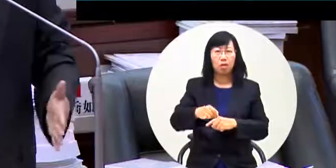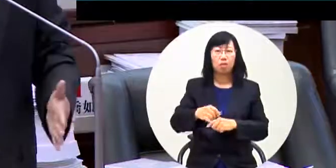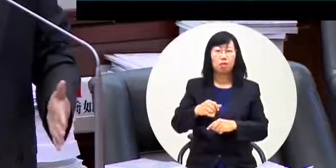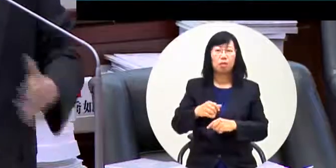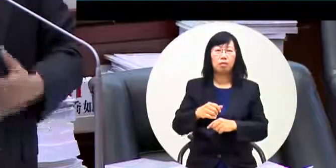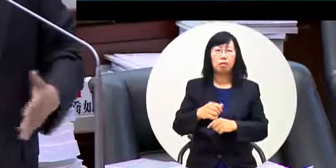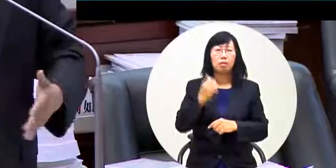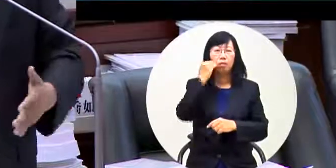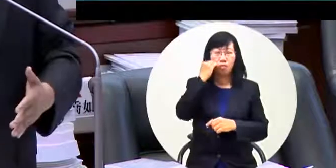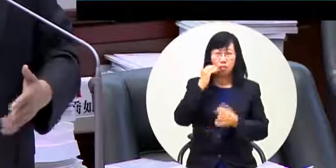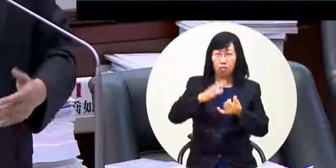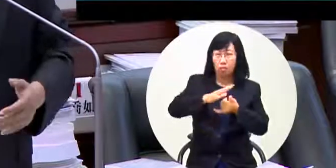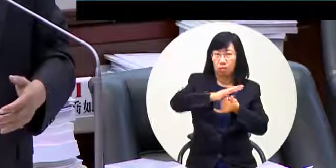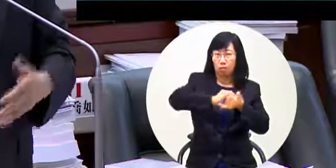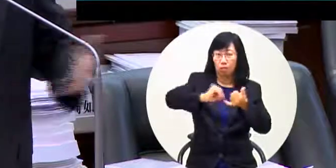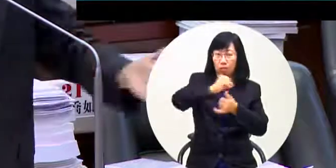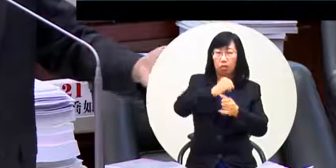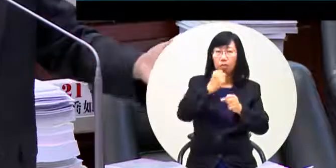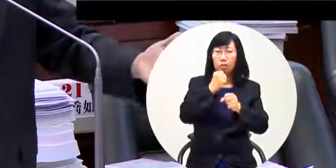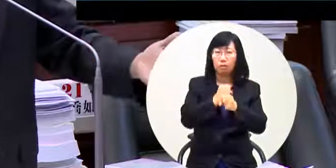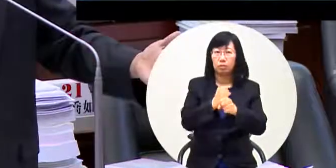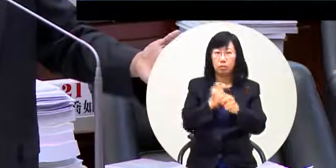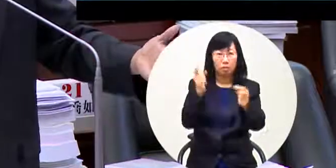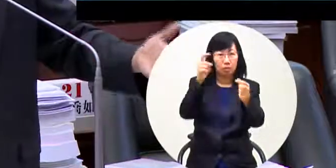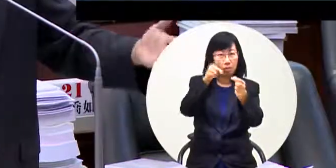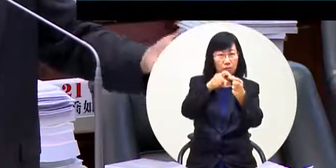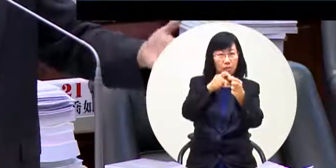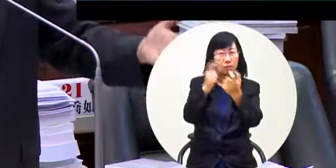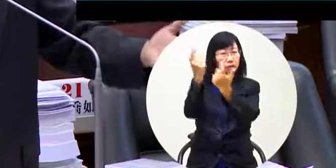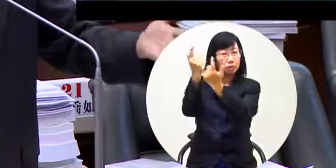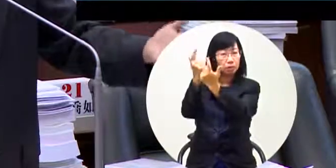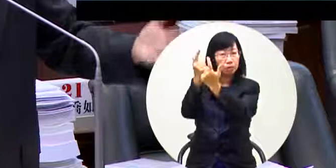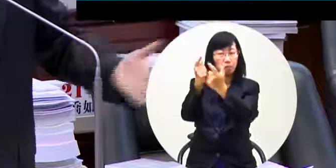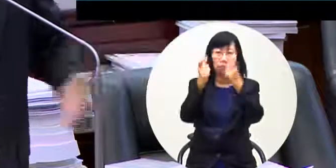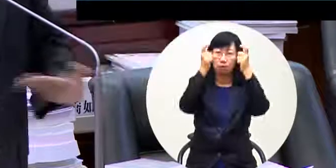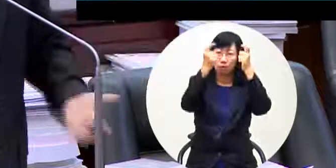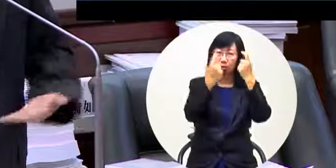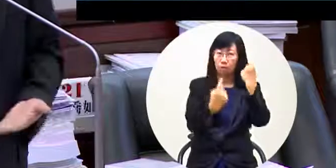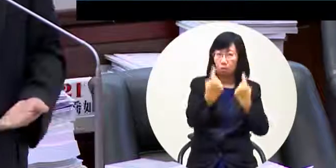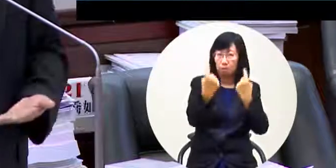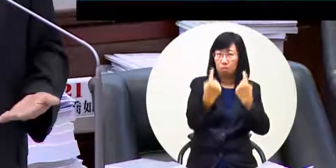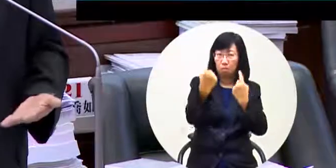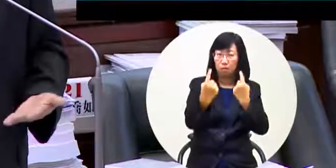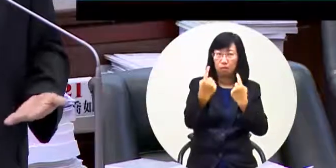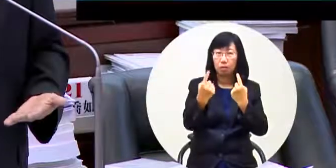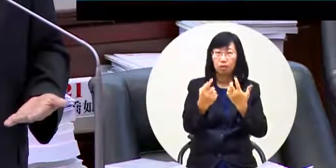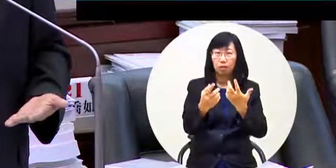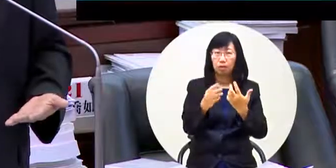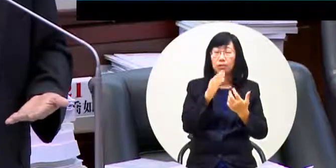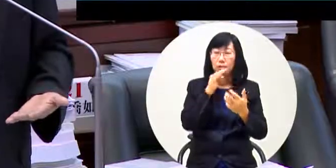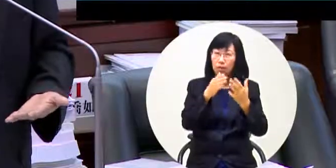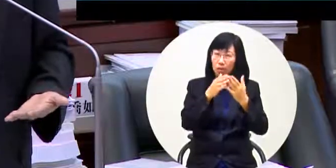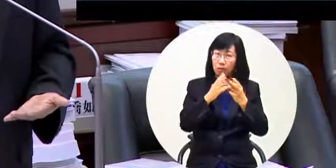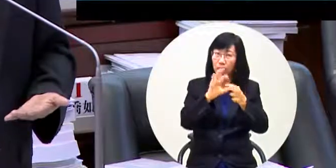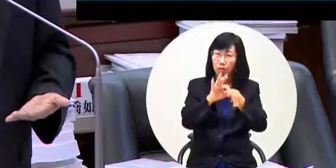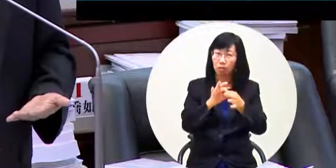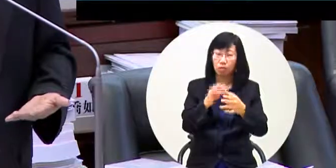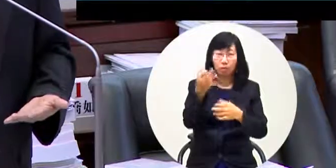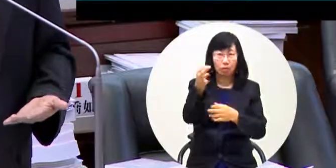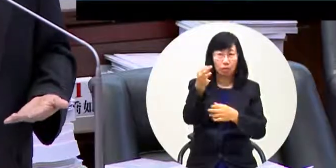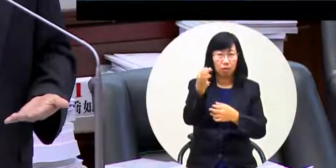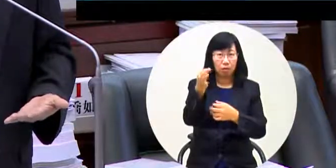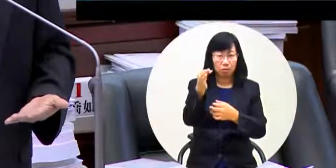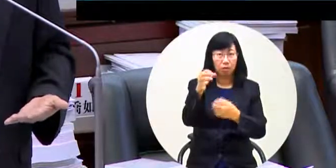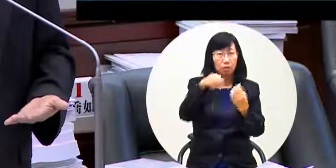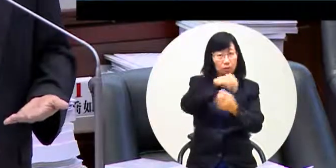的。台北市跟高雄的比较，我们有必要做一个调控的价钱，要做一个总体的调控啊。好，